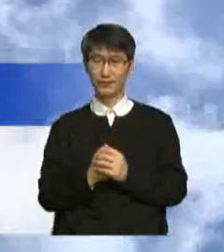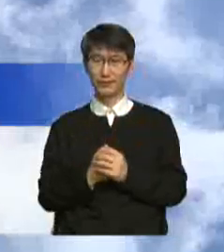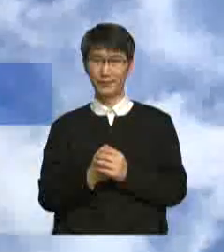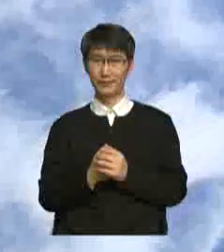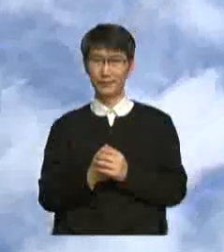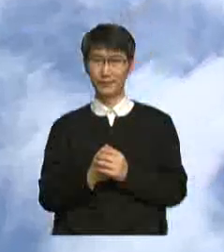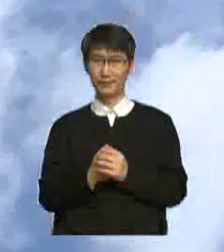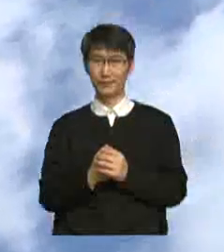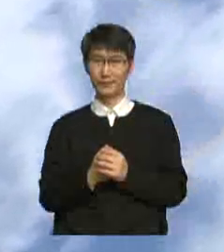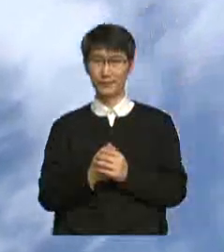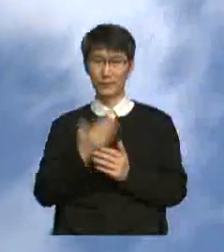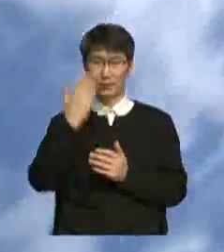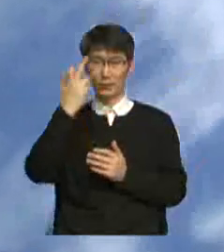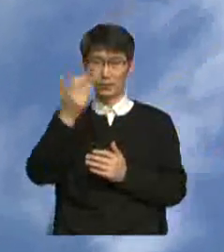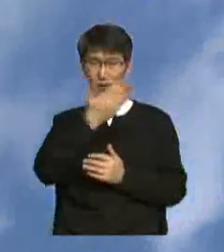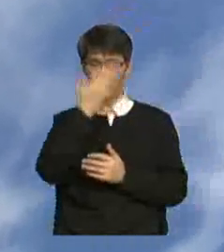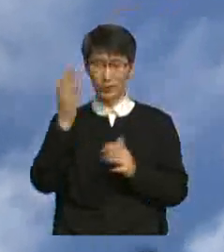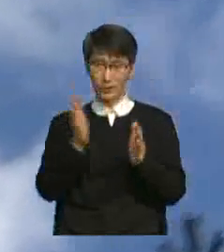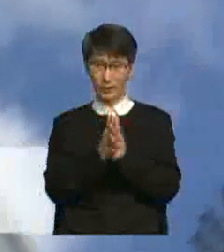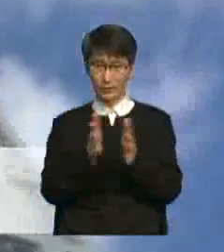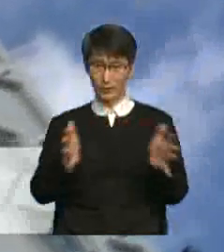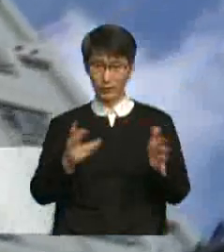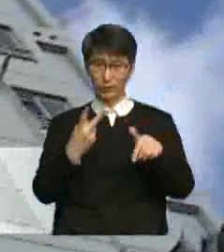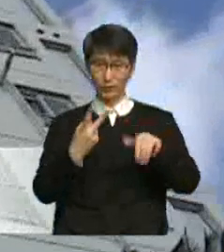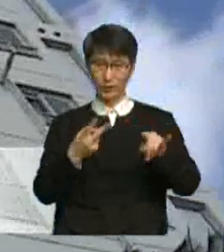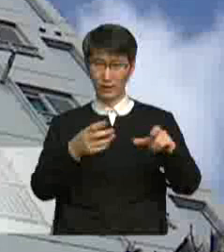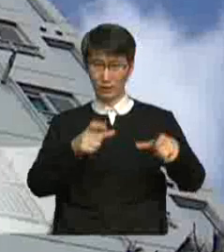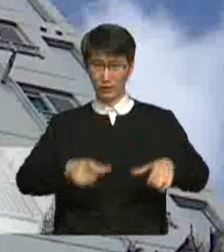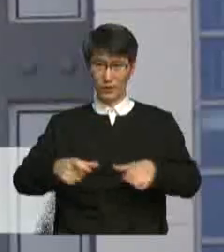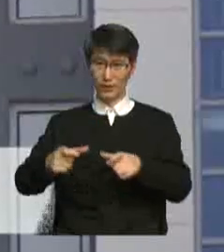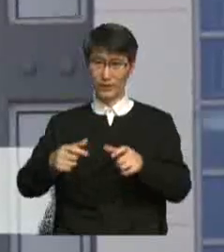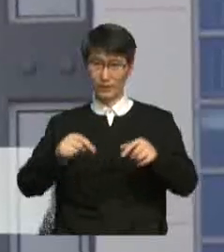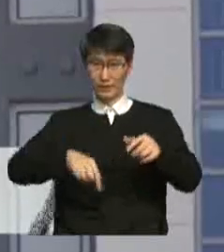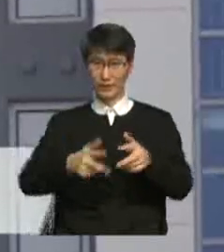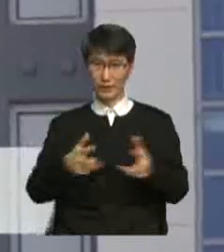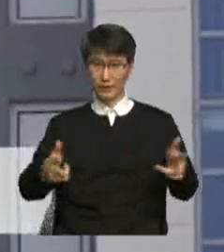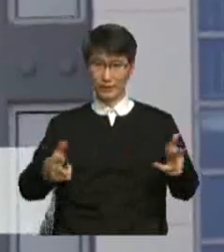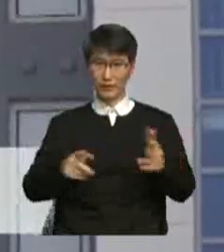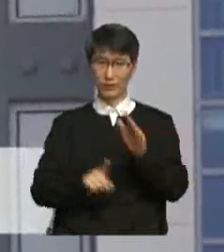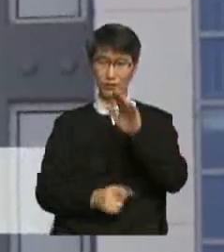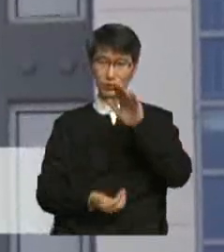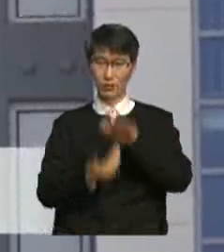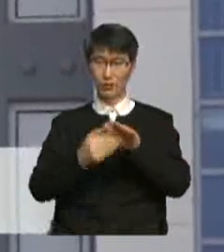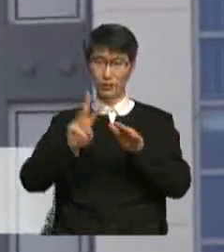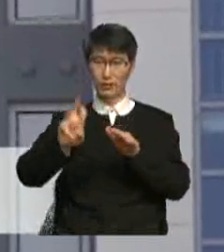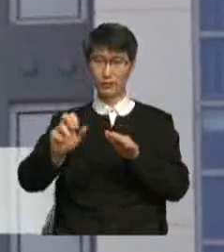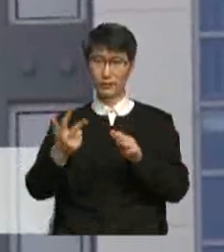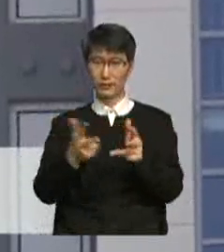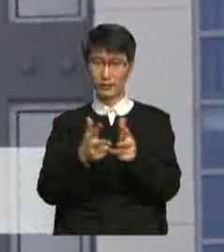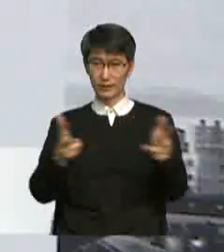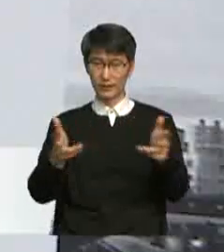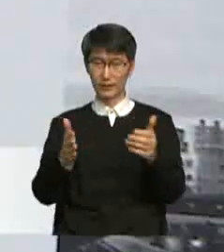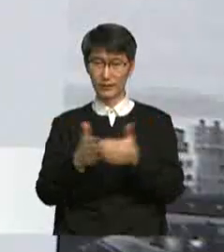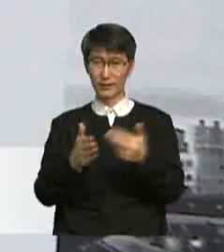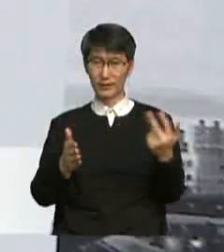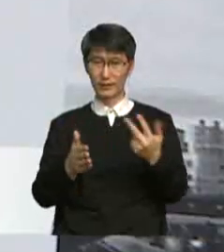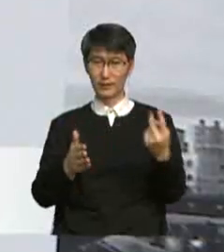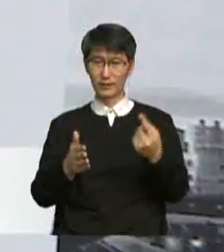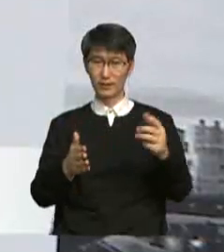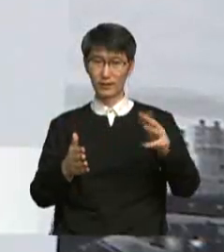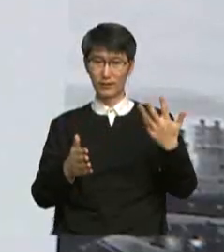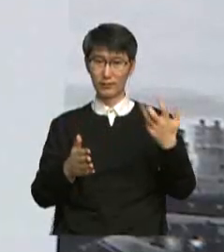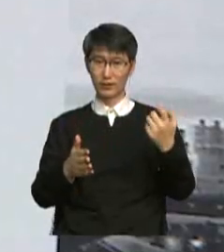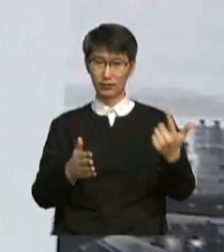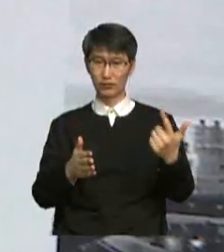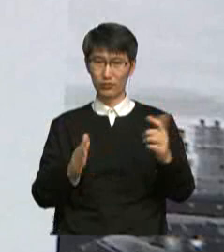같아요. 용산구의 청년주택은 두 개동에 지하 7층, 지상 최대 37층으로 1086세대